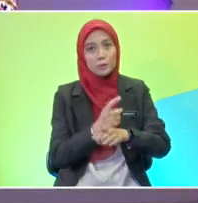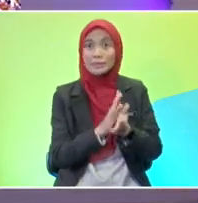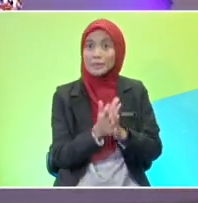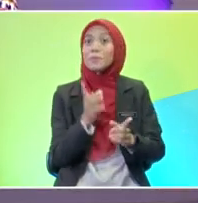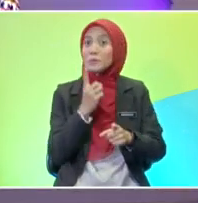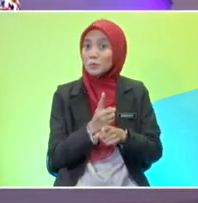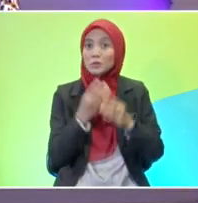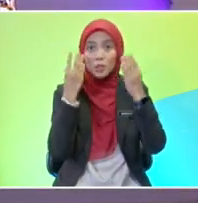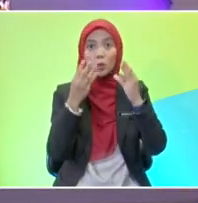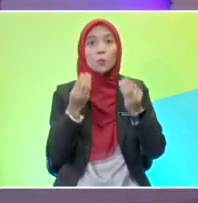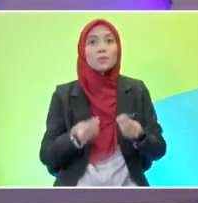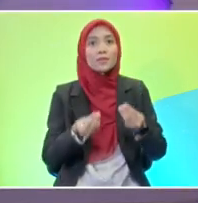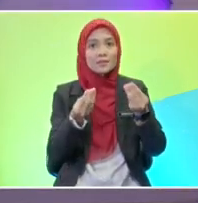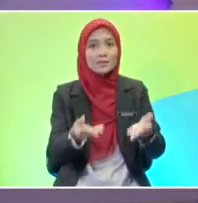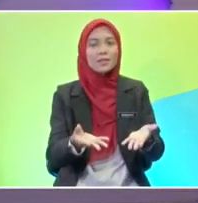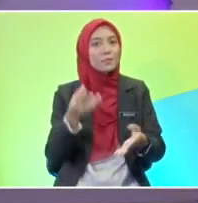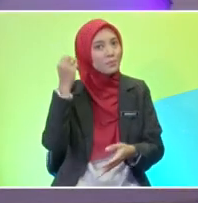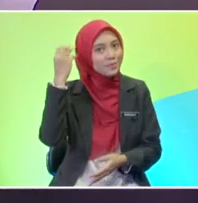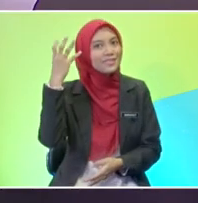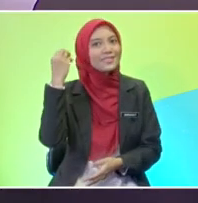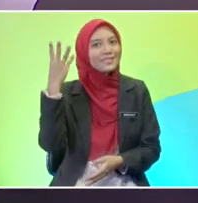bagi bintang nanti